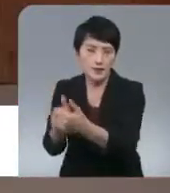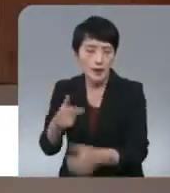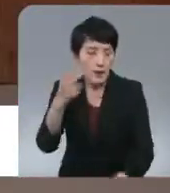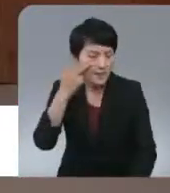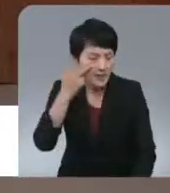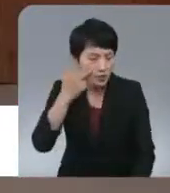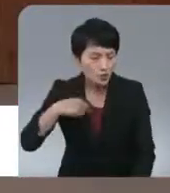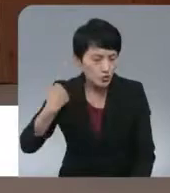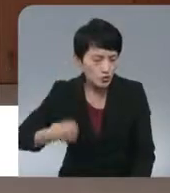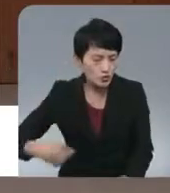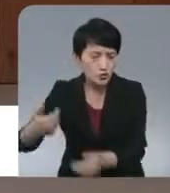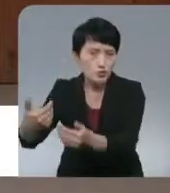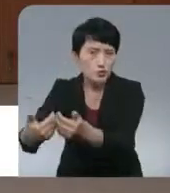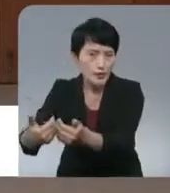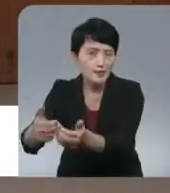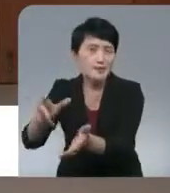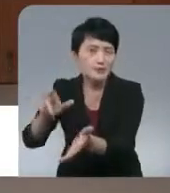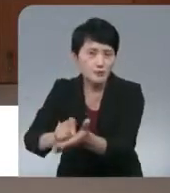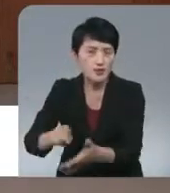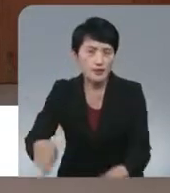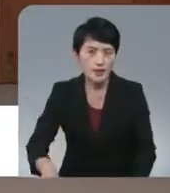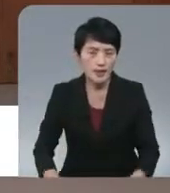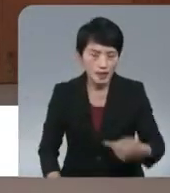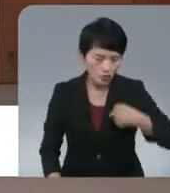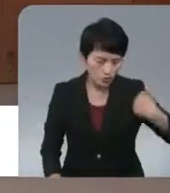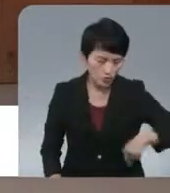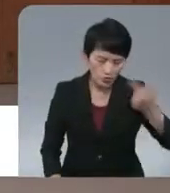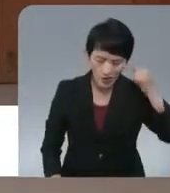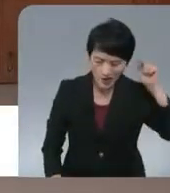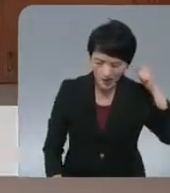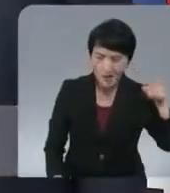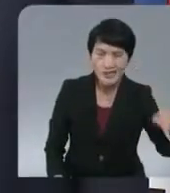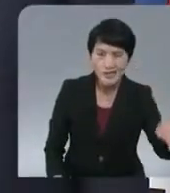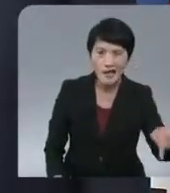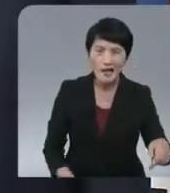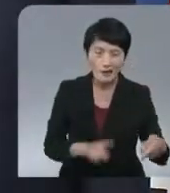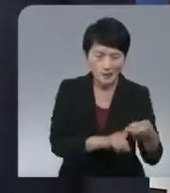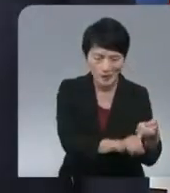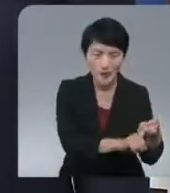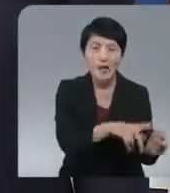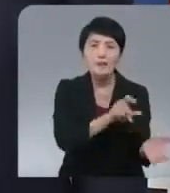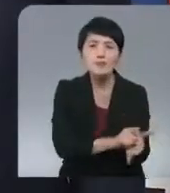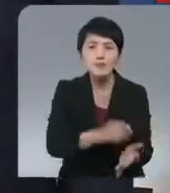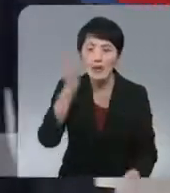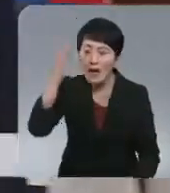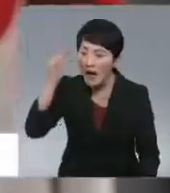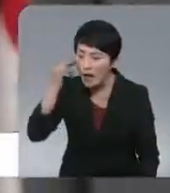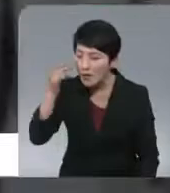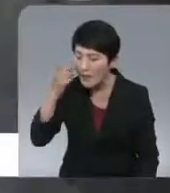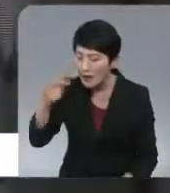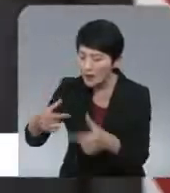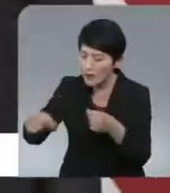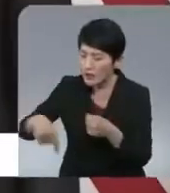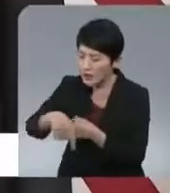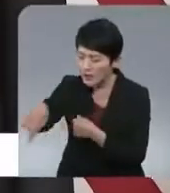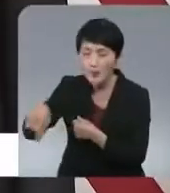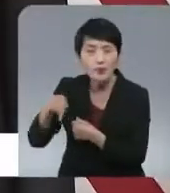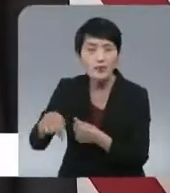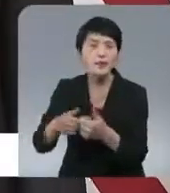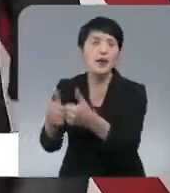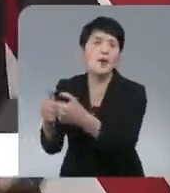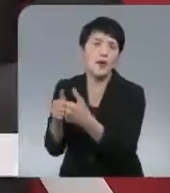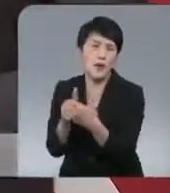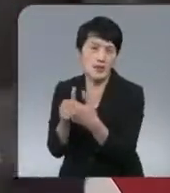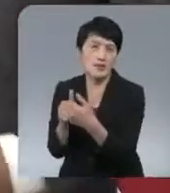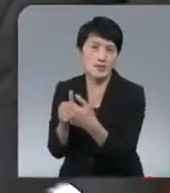càng sâu sắc Nga và Trung Quốc Đang phối hợp chặt chẽ trong vấn đề Ucraina thì sôi Tokyo và Washington đang đẩy mạnh phối